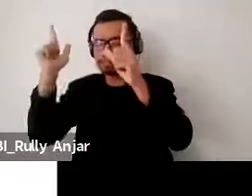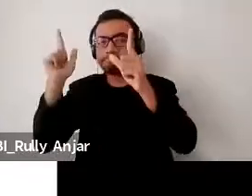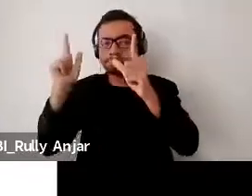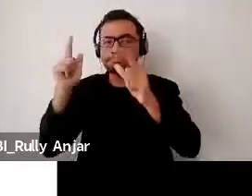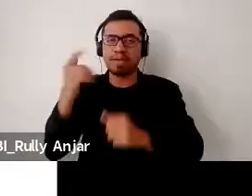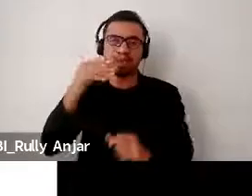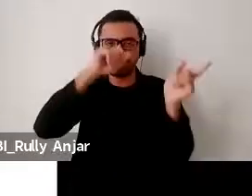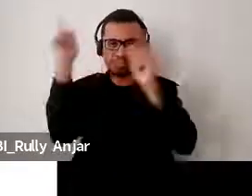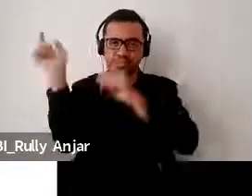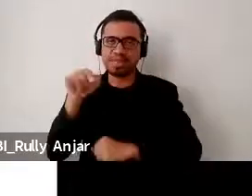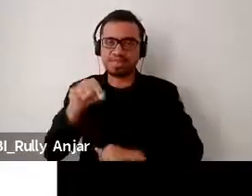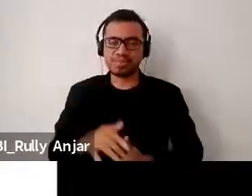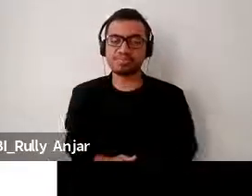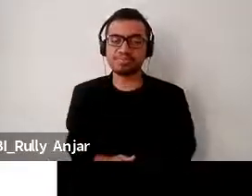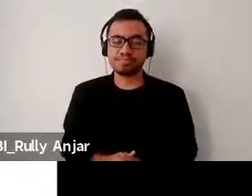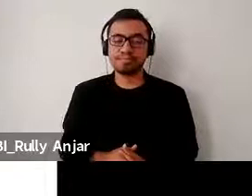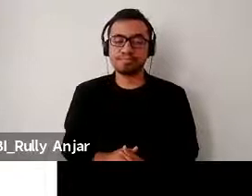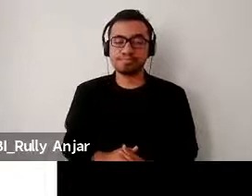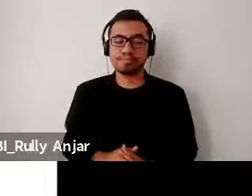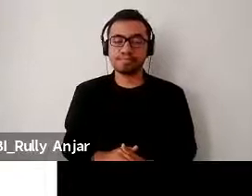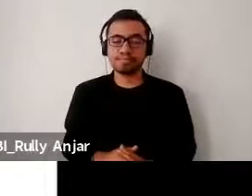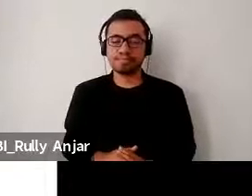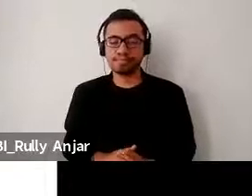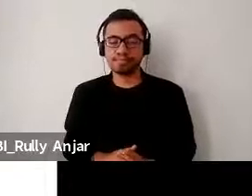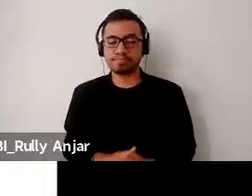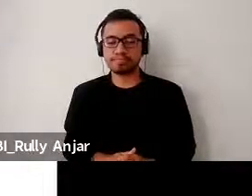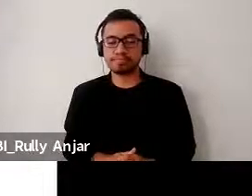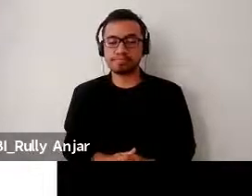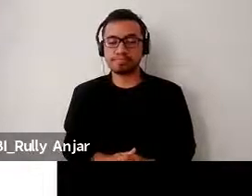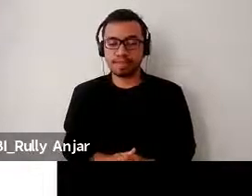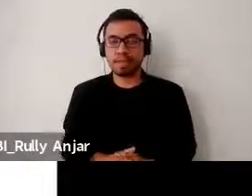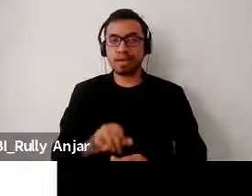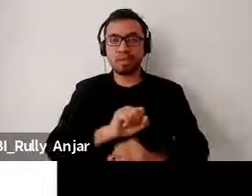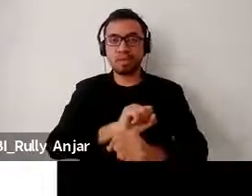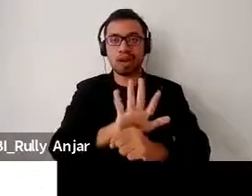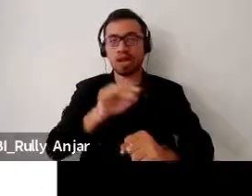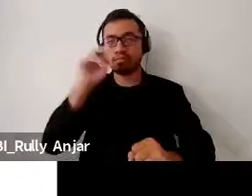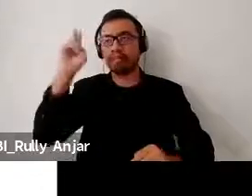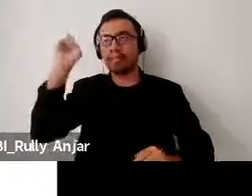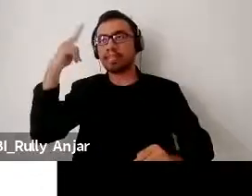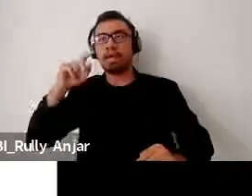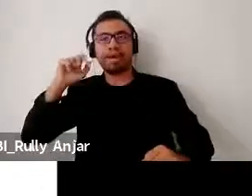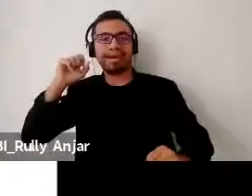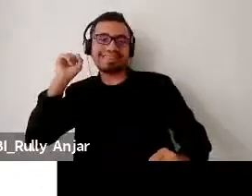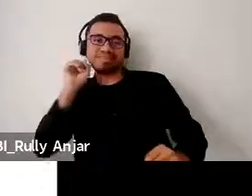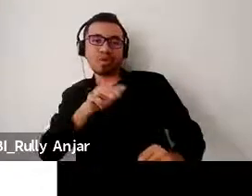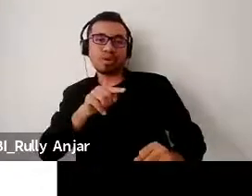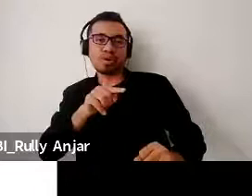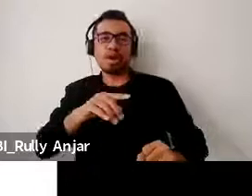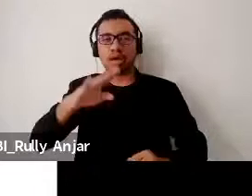pemerintah, respon pemerintah terhadap COVID-19 itu tidak sensitif gender dan itu membuat posisi perempuan itu semakin